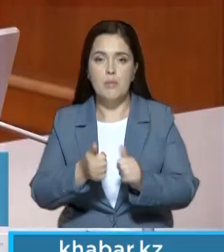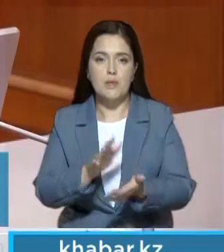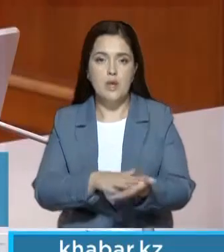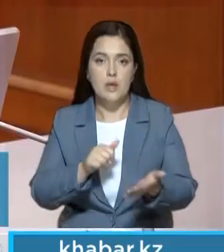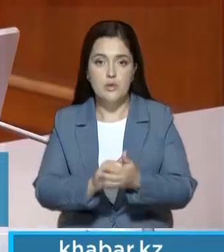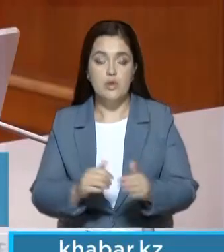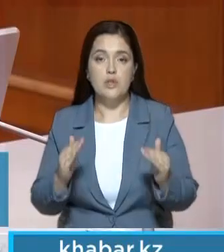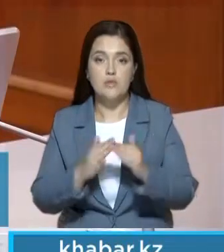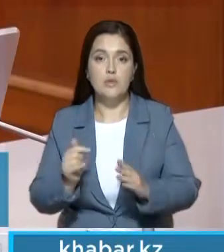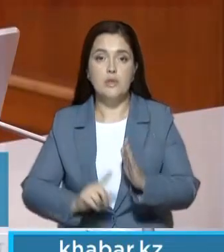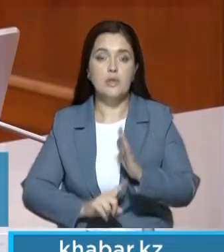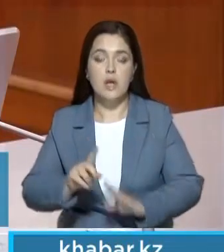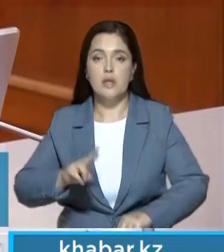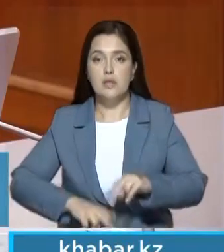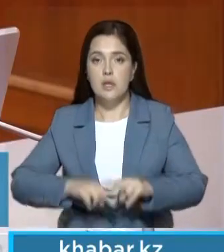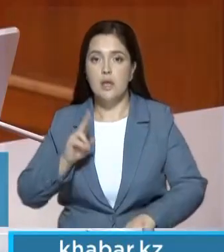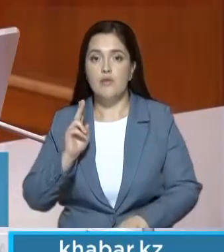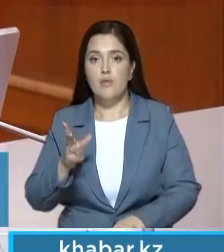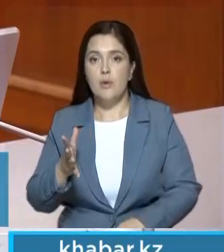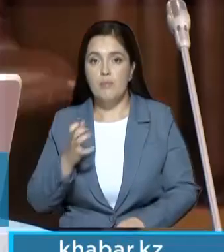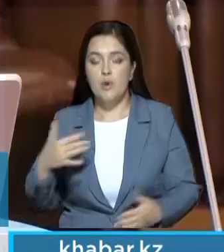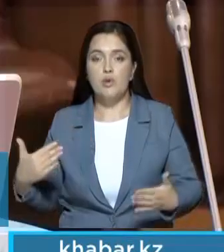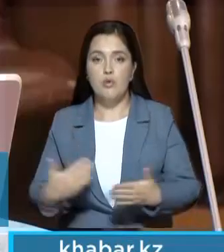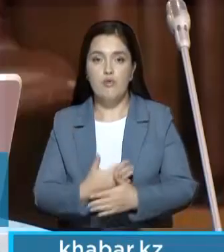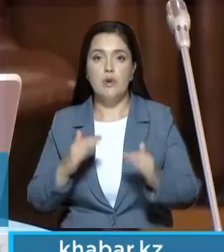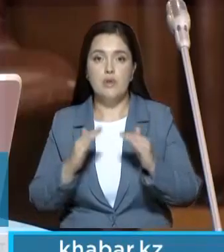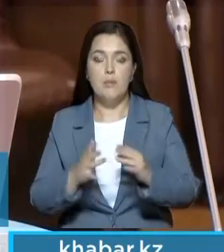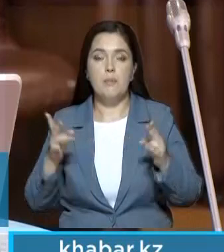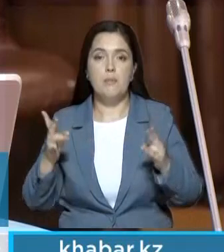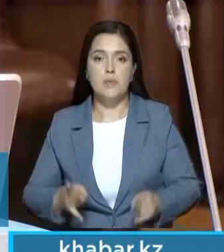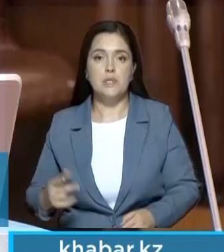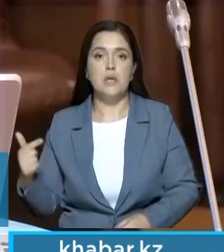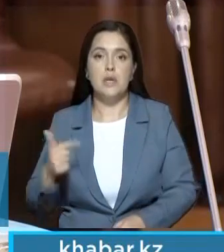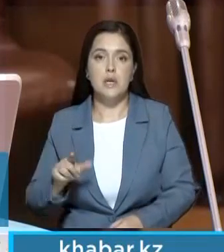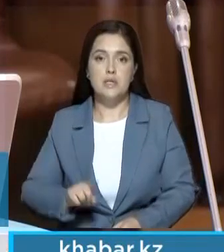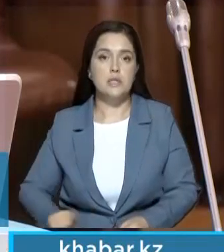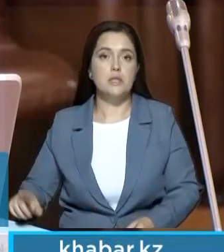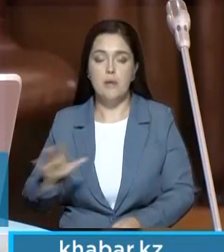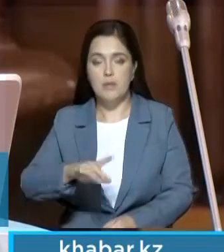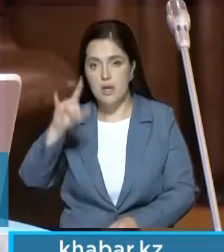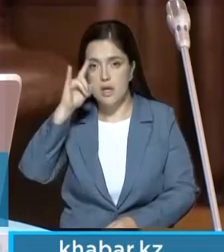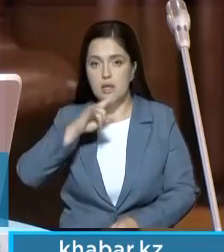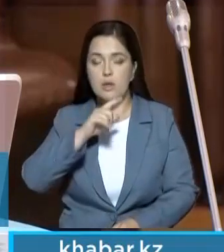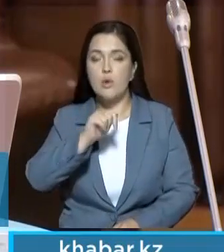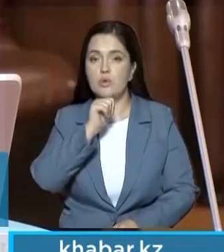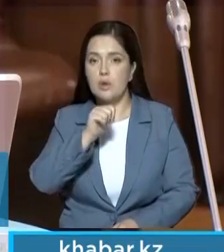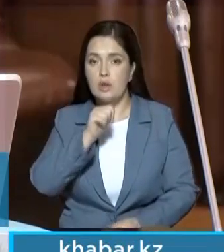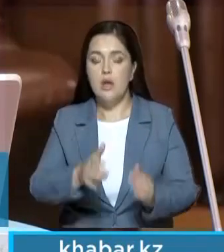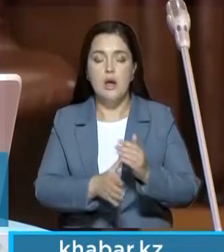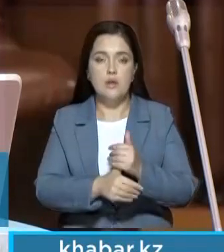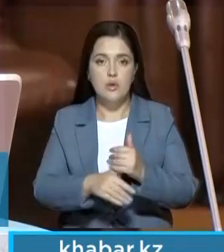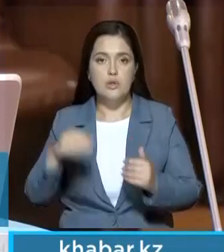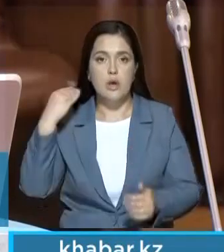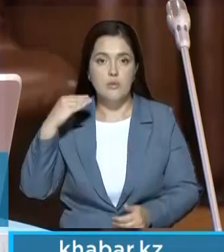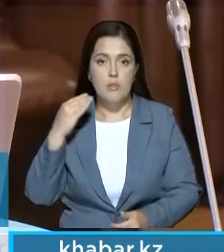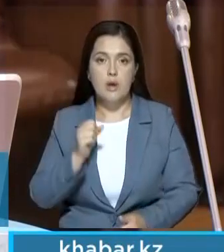жилья начато строительство 2500 новых домов для пострадавших граждан западно-казахстанской Костанайской отрав Актюбинской